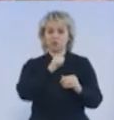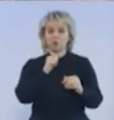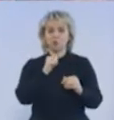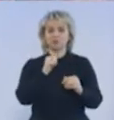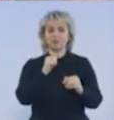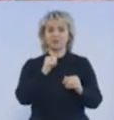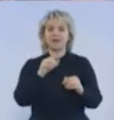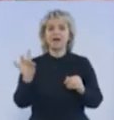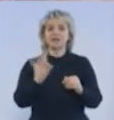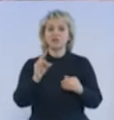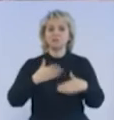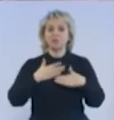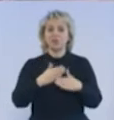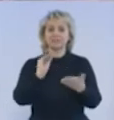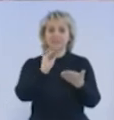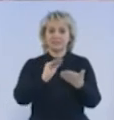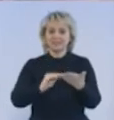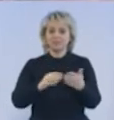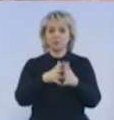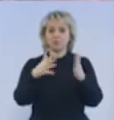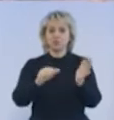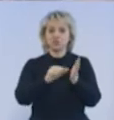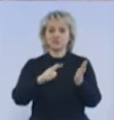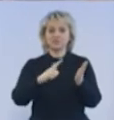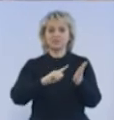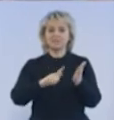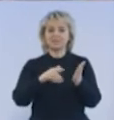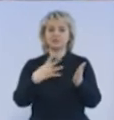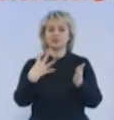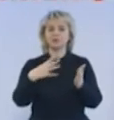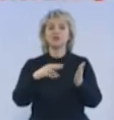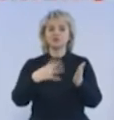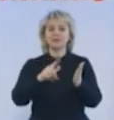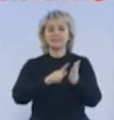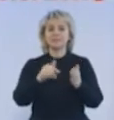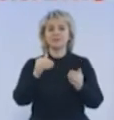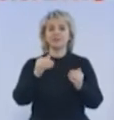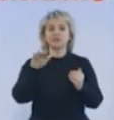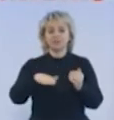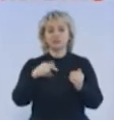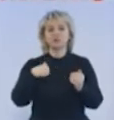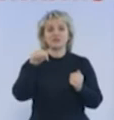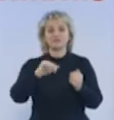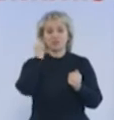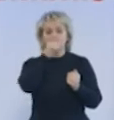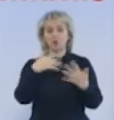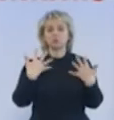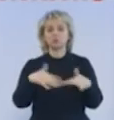год размер субсидий составляет более 647 тысяч. У нас в этом году уже